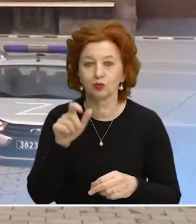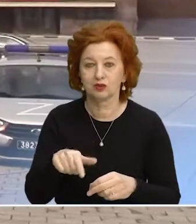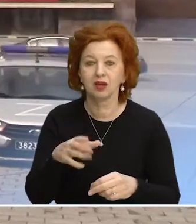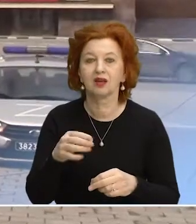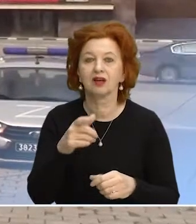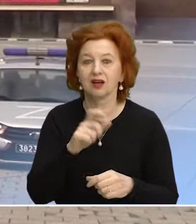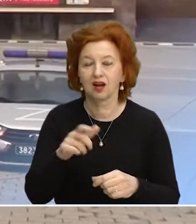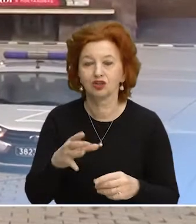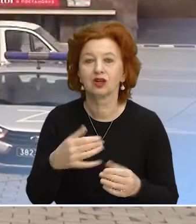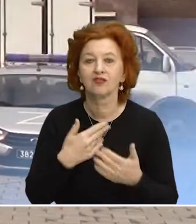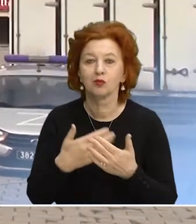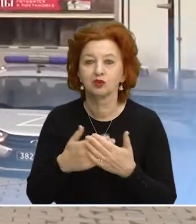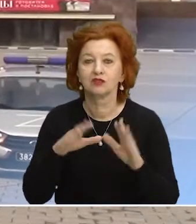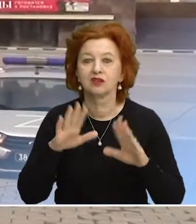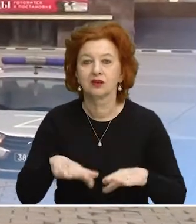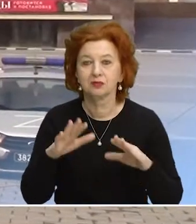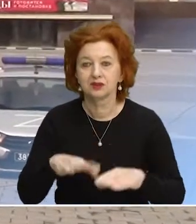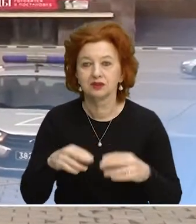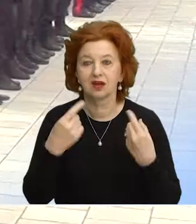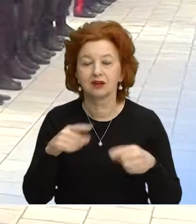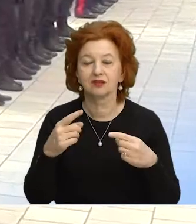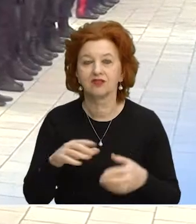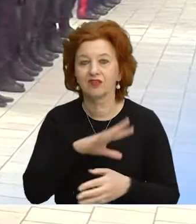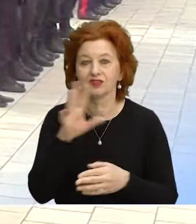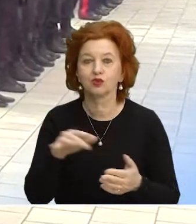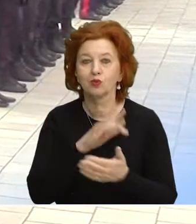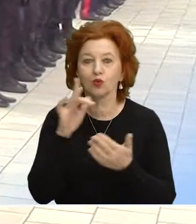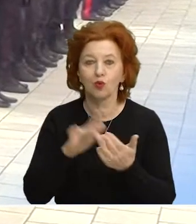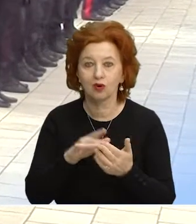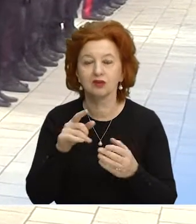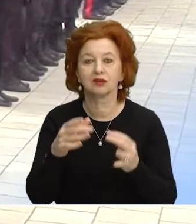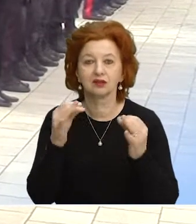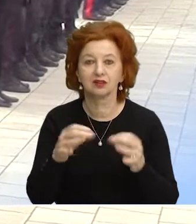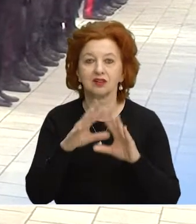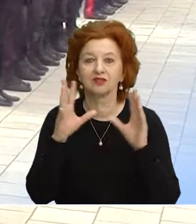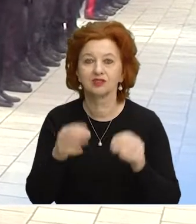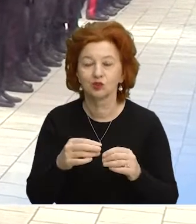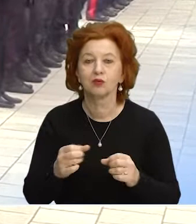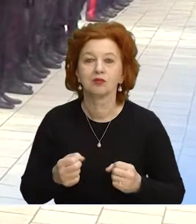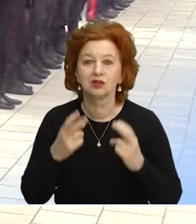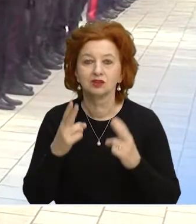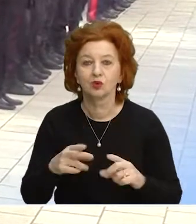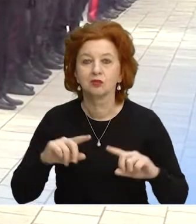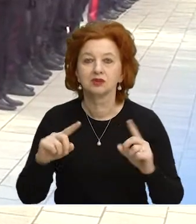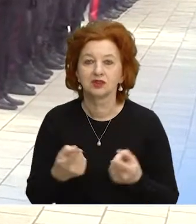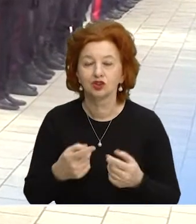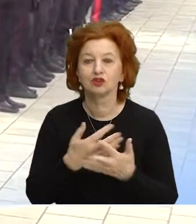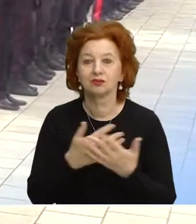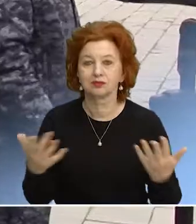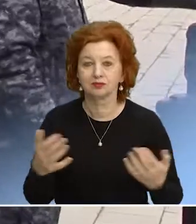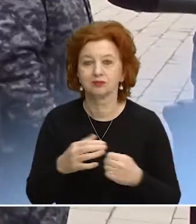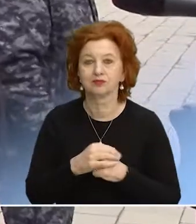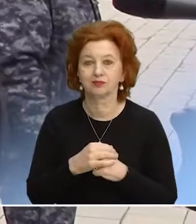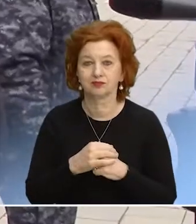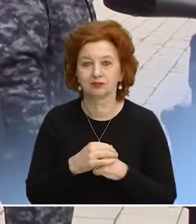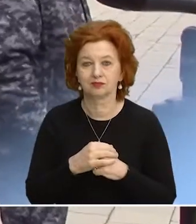и безопасности граждан в общественных местах, а также с ориентировками, с приметами разыскиваемых преступников и без вести пропавших.